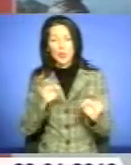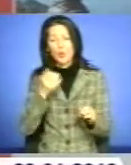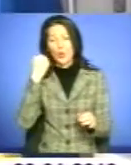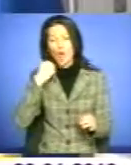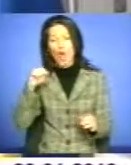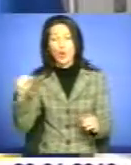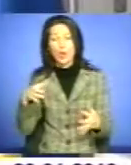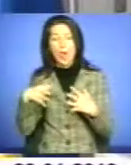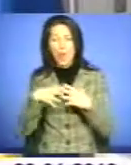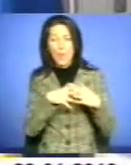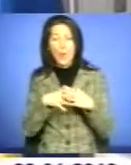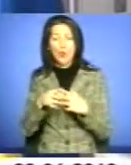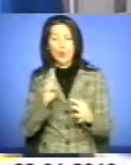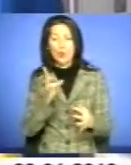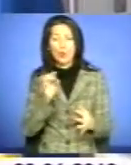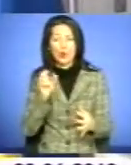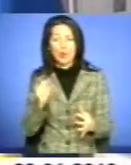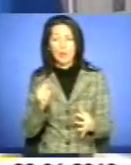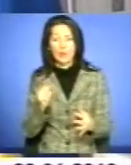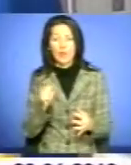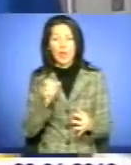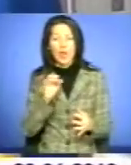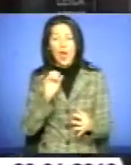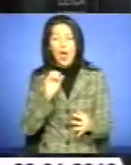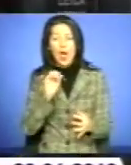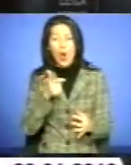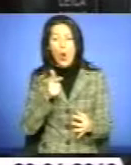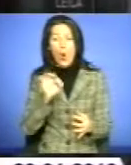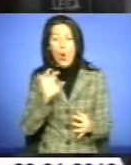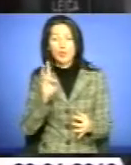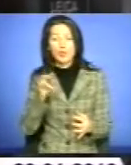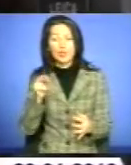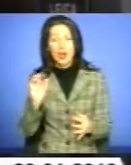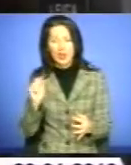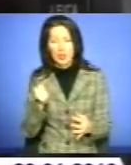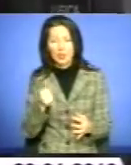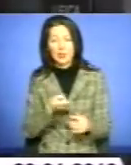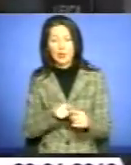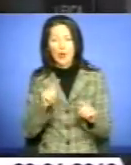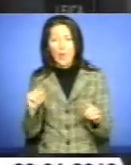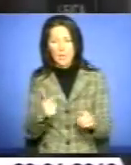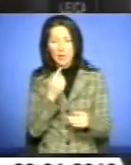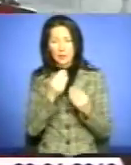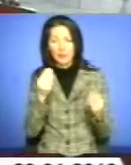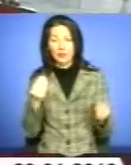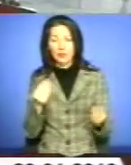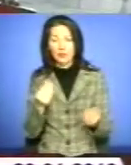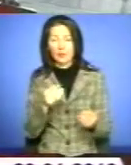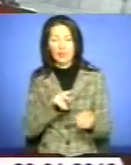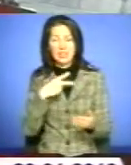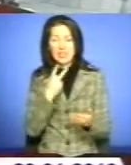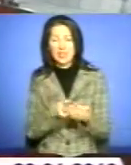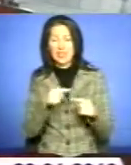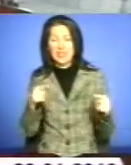сотника Аверкія Гончаренка. Дані публікації вперше експонуються на виставці. Незважаючи на різне трактування даної